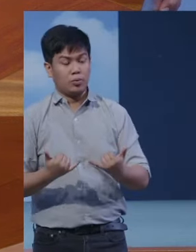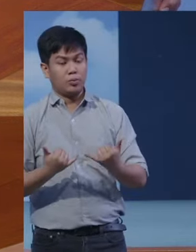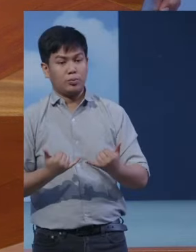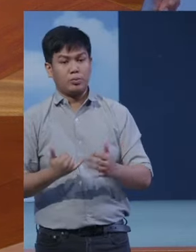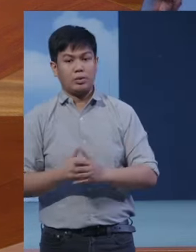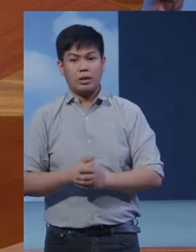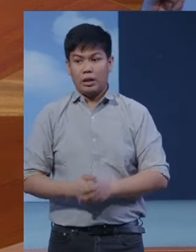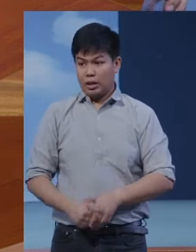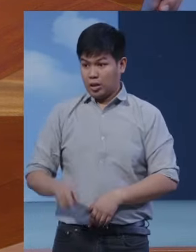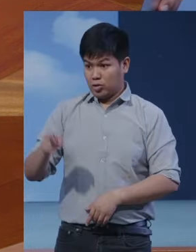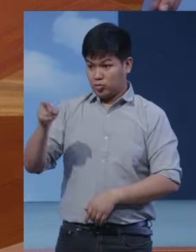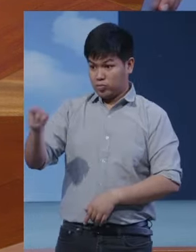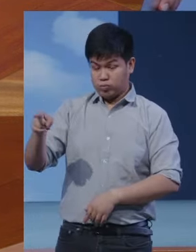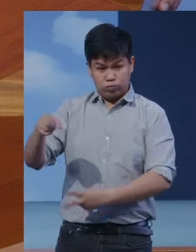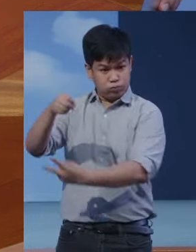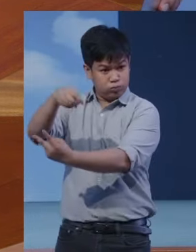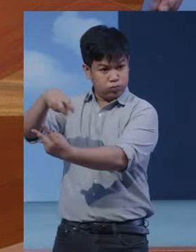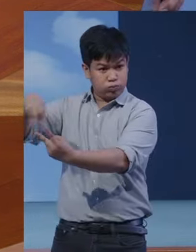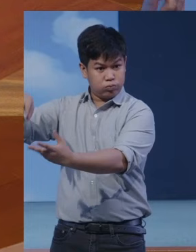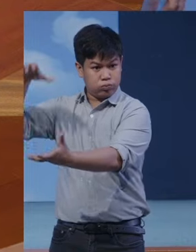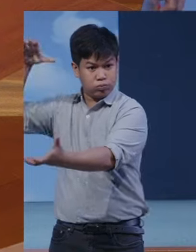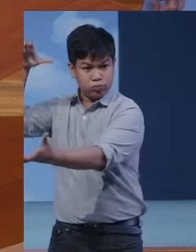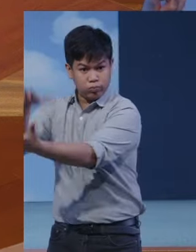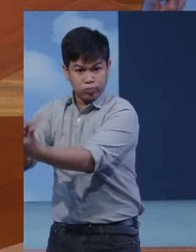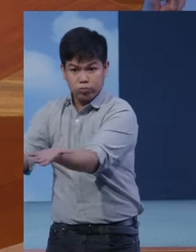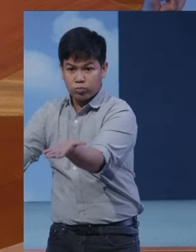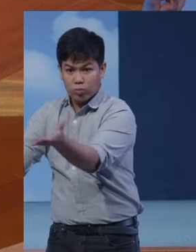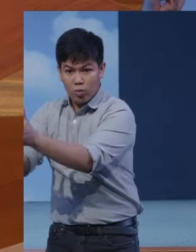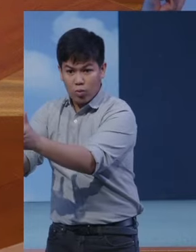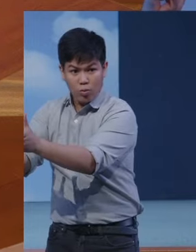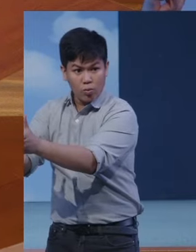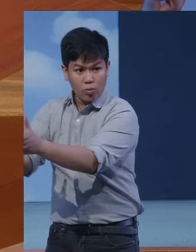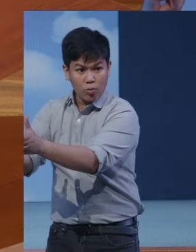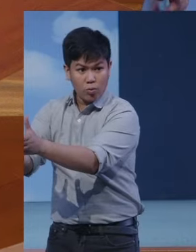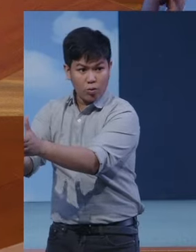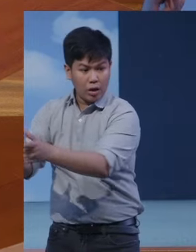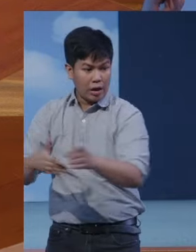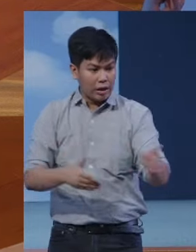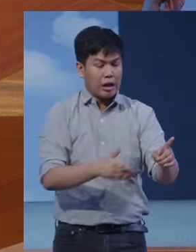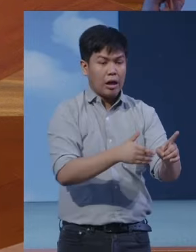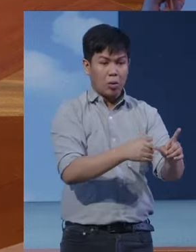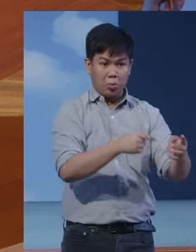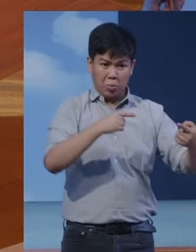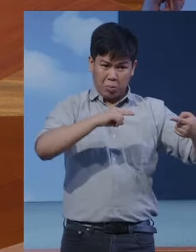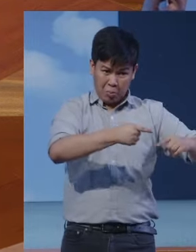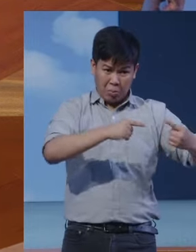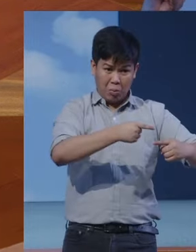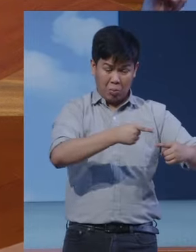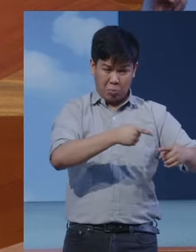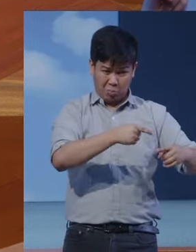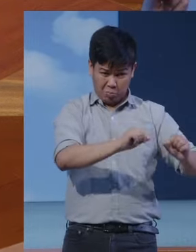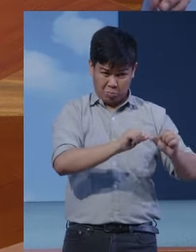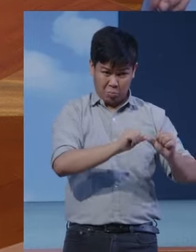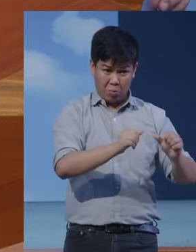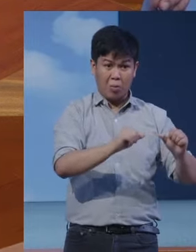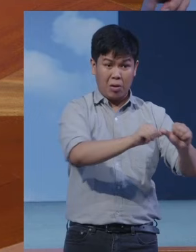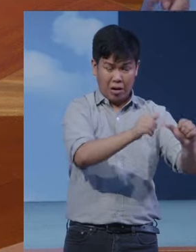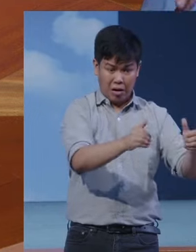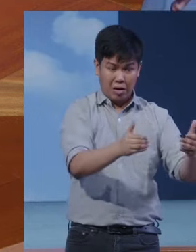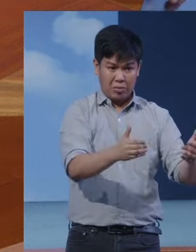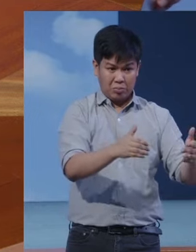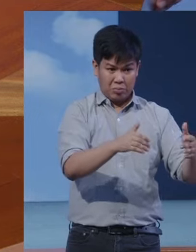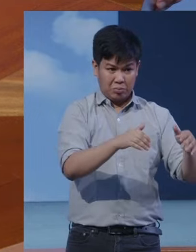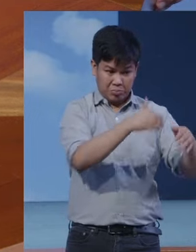magasawa muli ang dati niyang kasal ay wala na at ang nar Gaby Adong asawa ay malaya ng mag-asawa muli ng